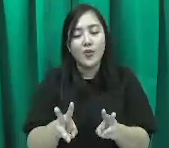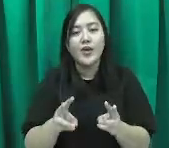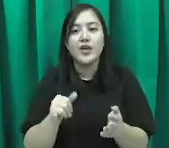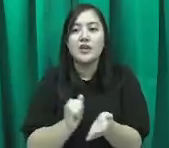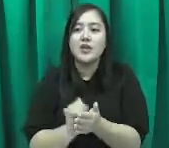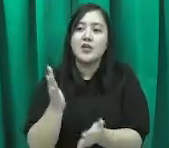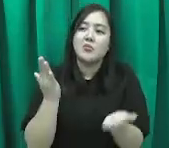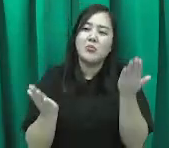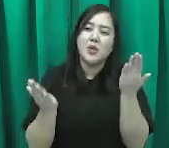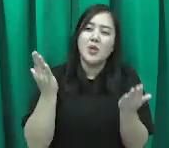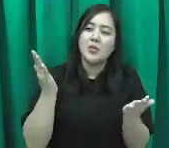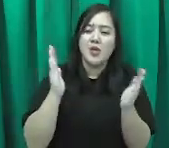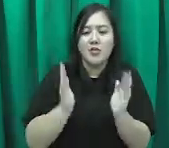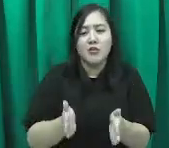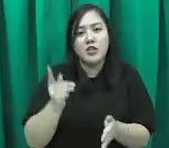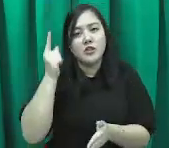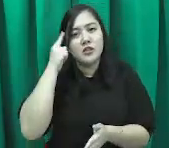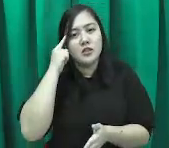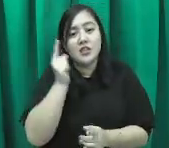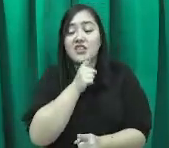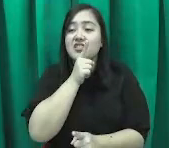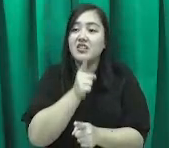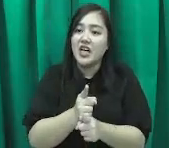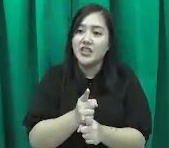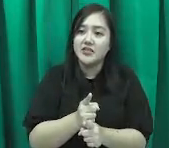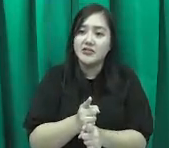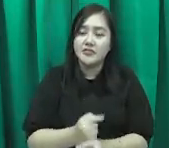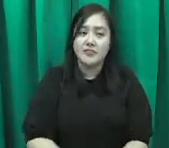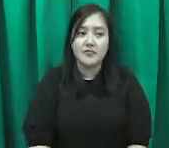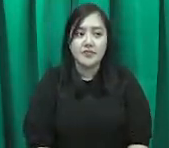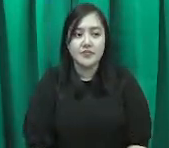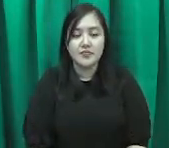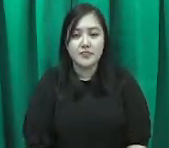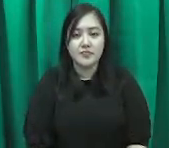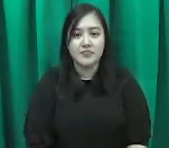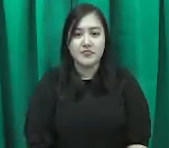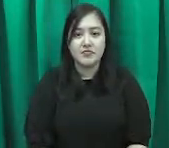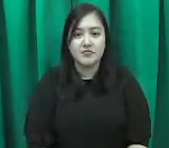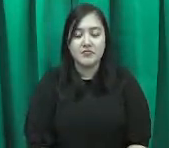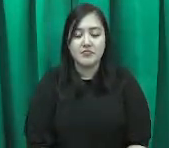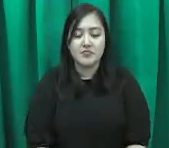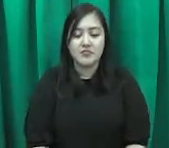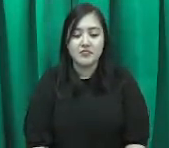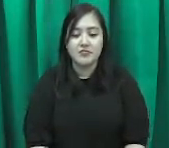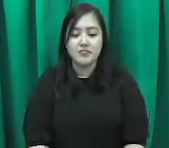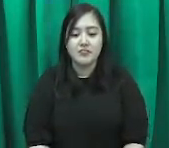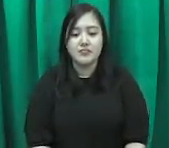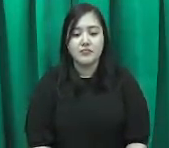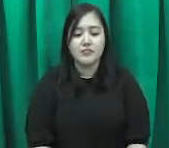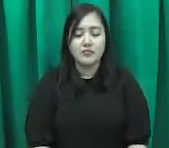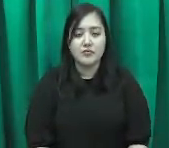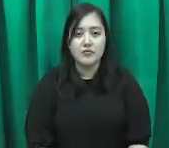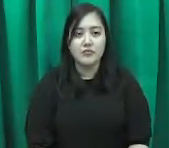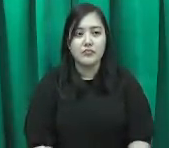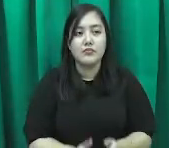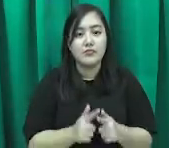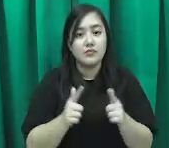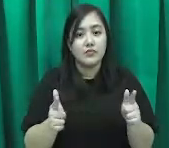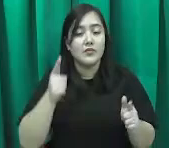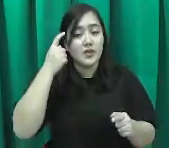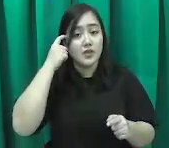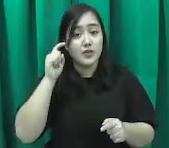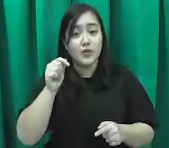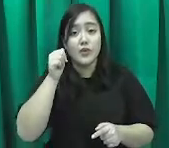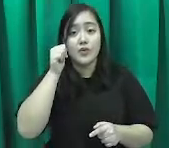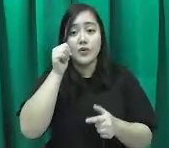There's a way that cement right. Kaya merong kang, pag nagkamali ka, nag-debate ka, merong kang babalikan. Kaya napakaganda na ang isang mag-asawa, merong kayong